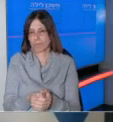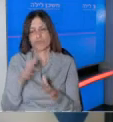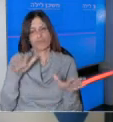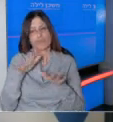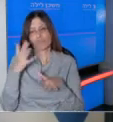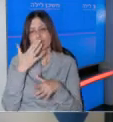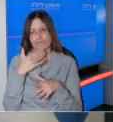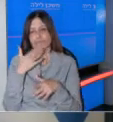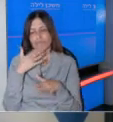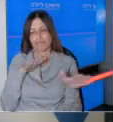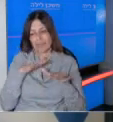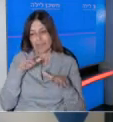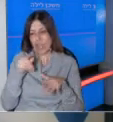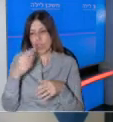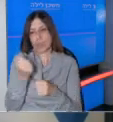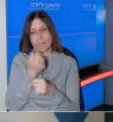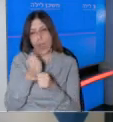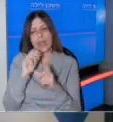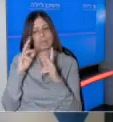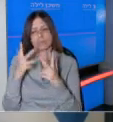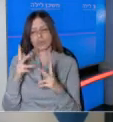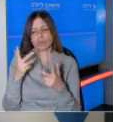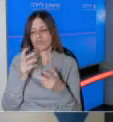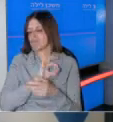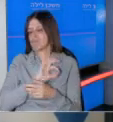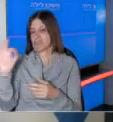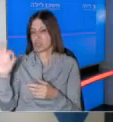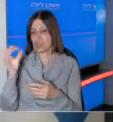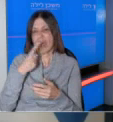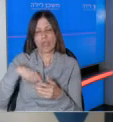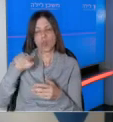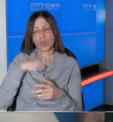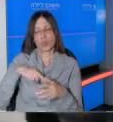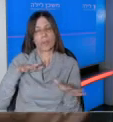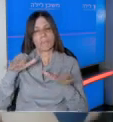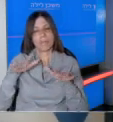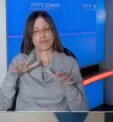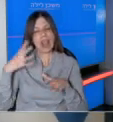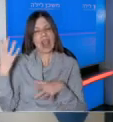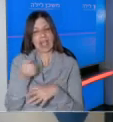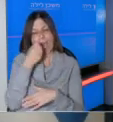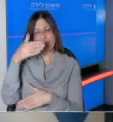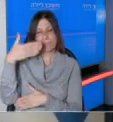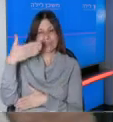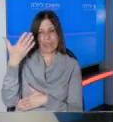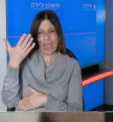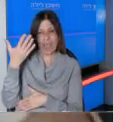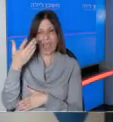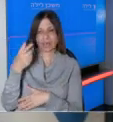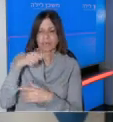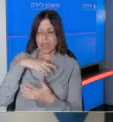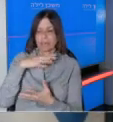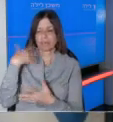ממשלת ישראל, הממשלה הזאת פועלת בצורה יוצאת מן הכלל. אנחנו ממשלה שלקחה מדינה